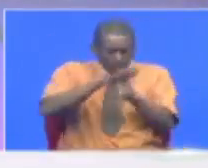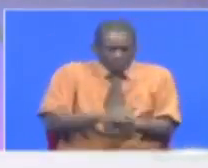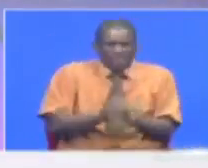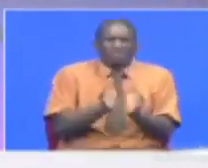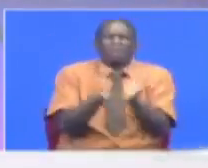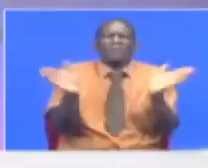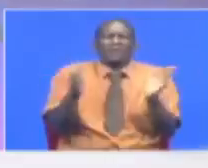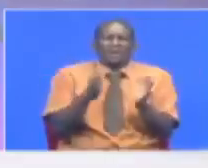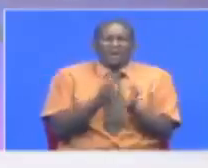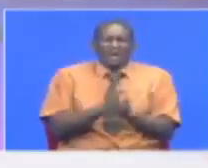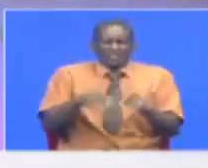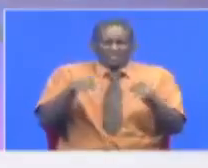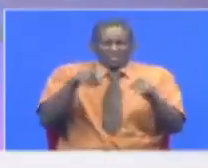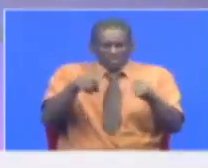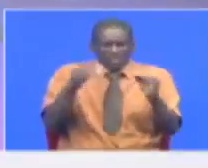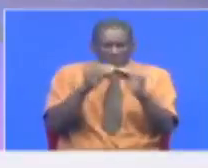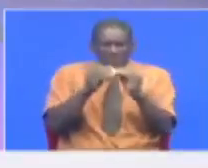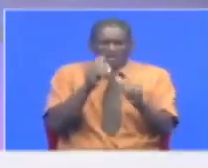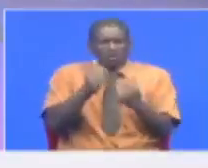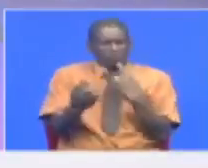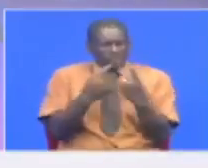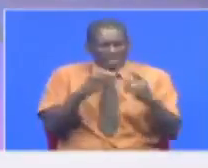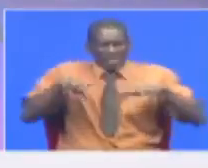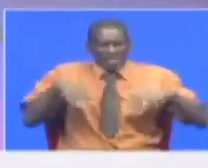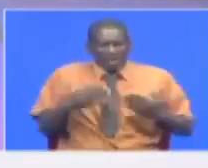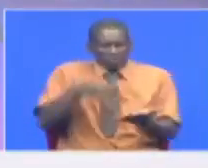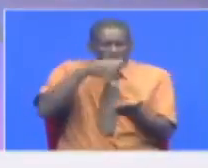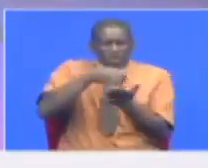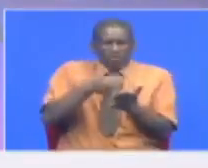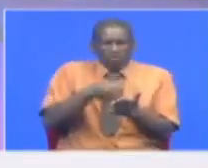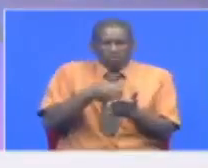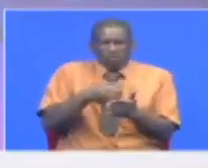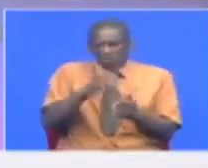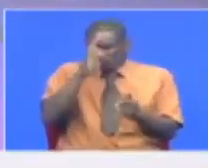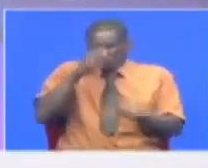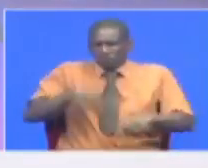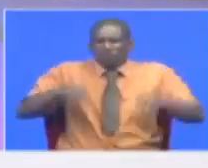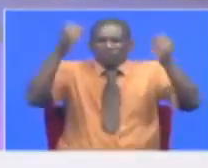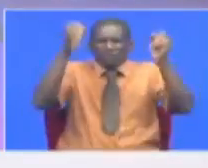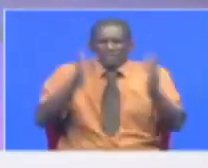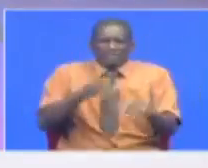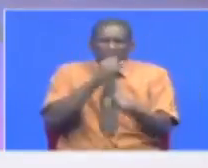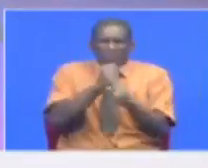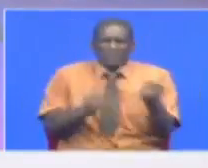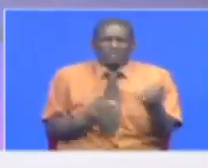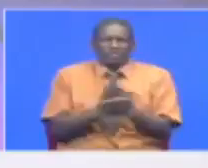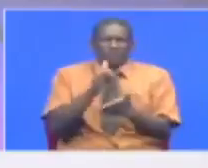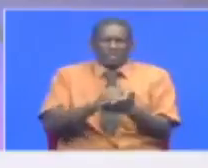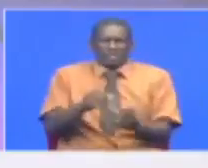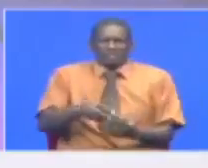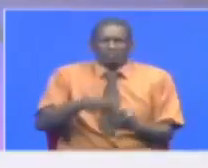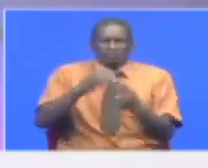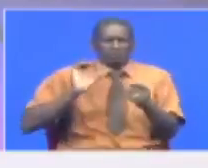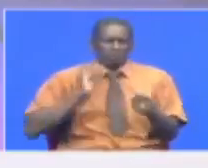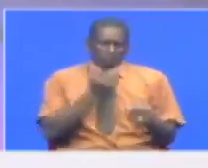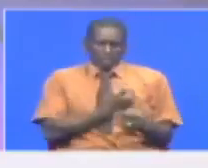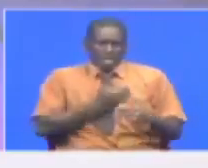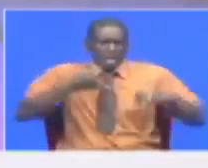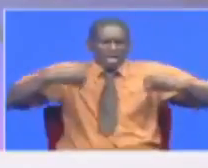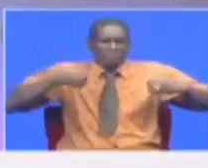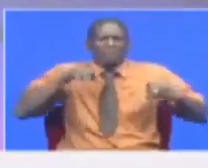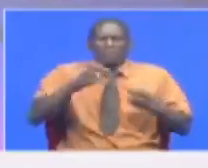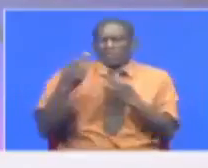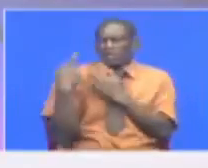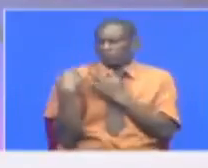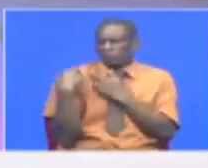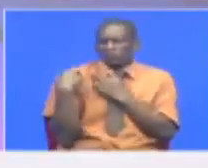Na katika mkao huu ambapo pia ulijadili jinsi ya kujumuisha maafisa usalama ili kuhakikisha kamati maalum inatekeleza majukumu